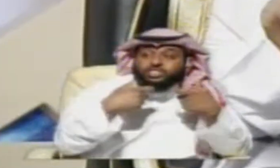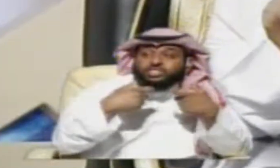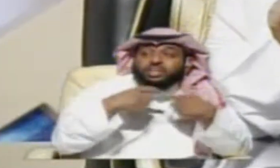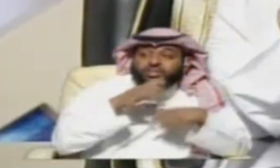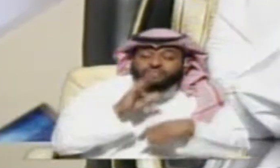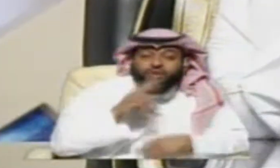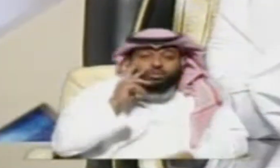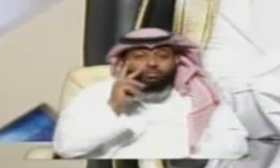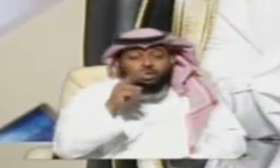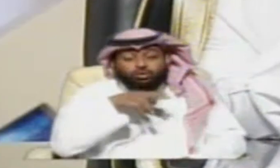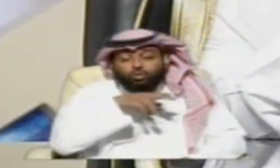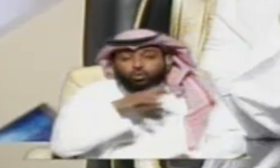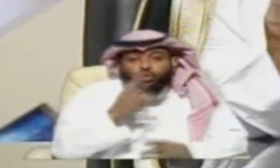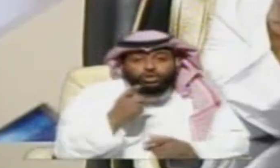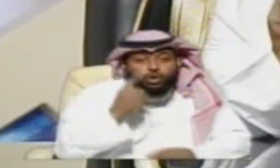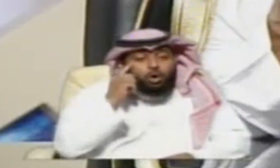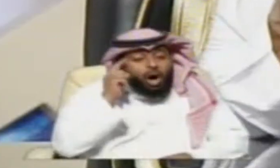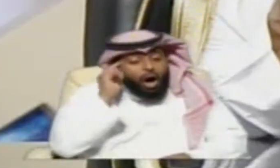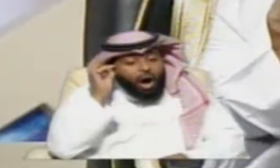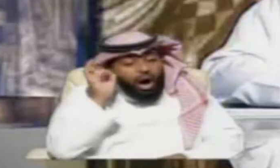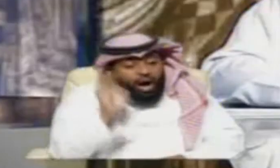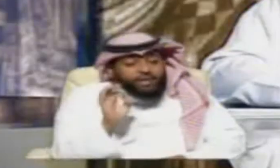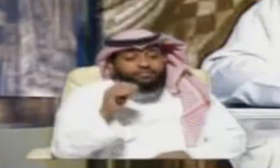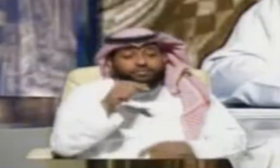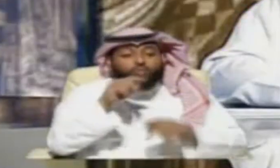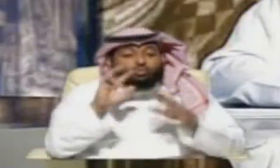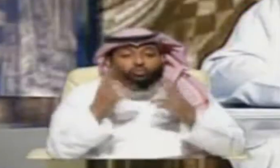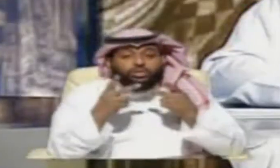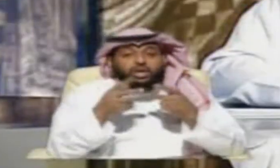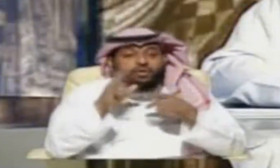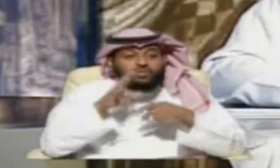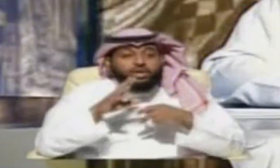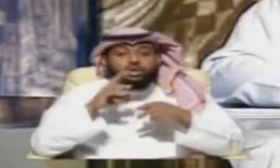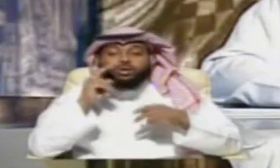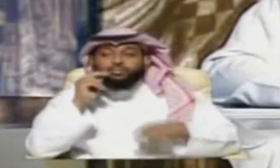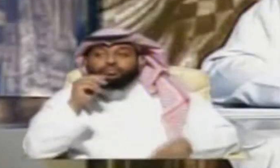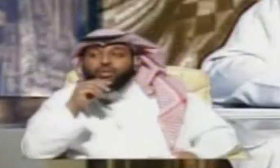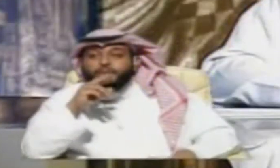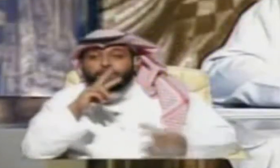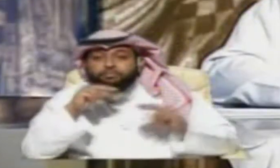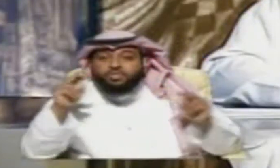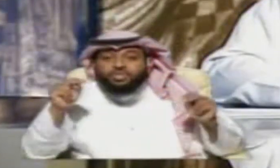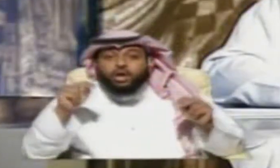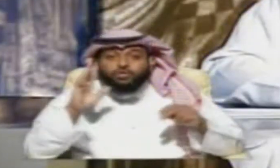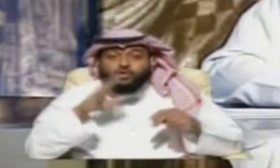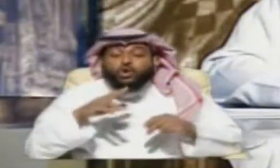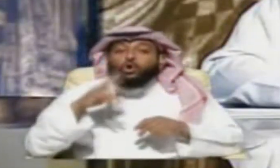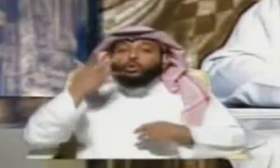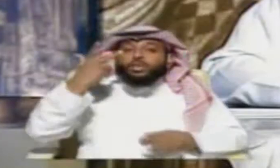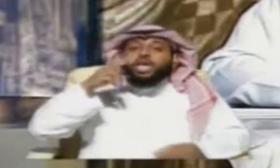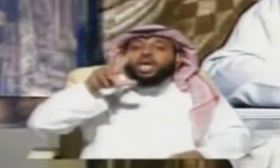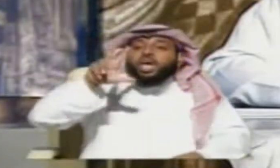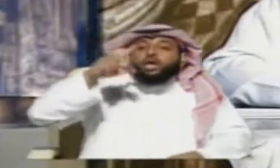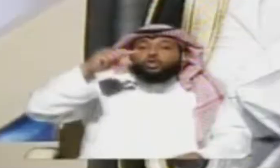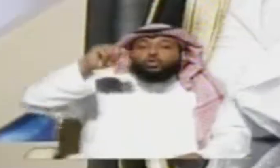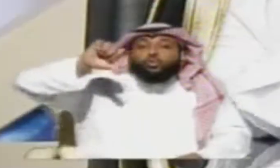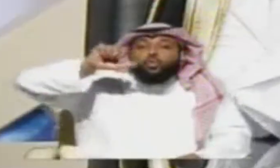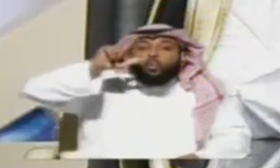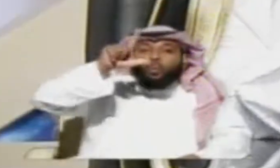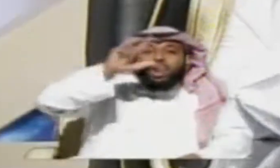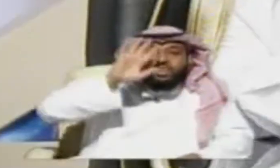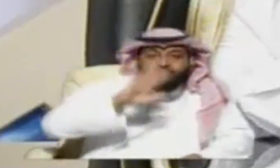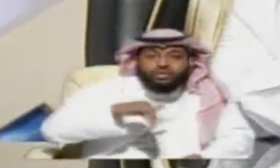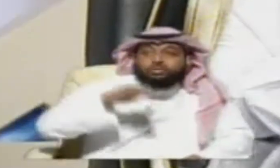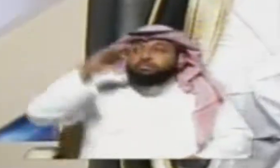استطعنا أن نعرف منها الشيء الكثير، كشفت أقنعة عن تلك الدول التي تتشدق بالديمقراطية